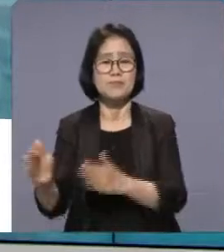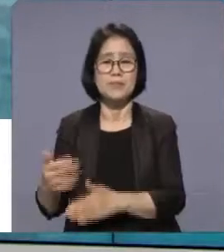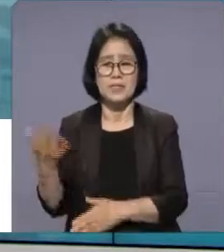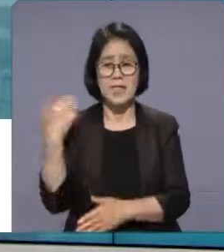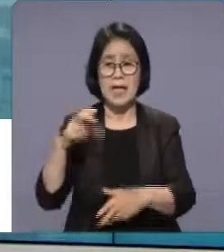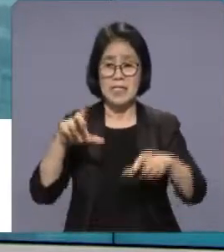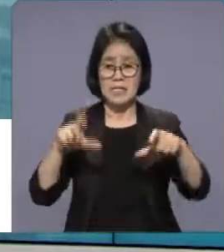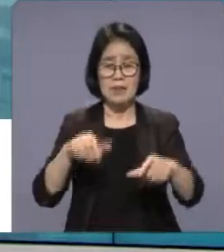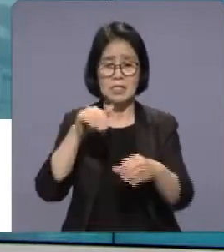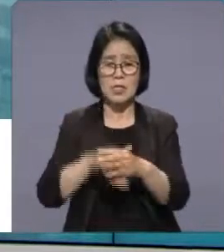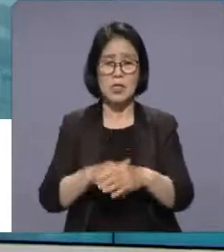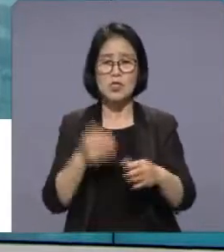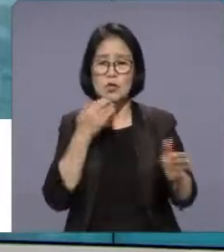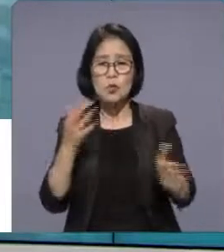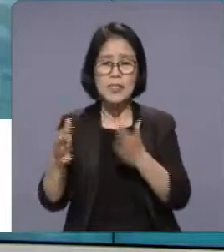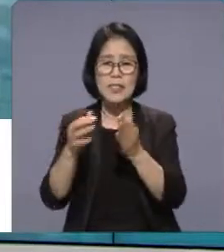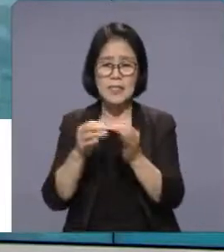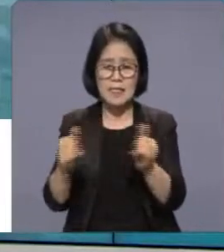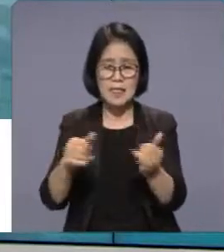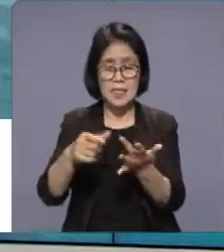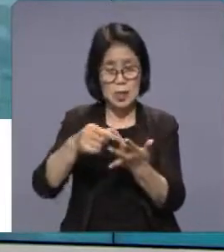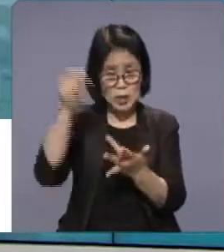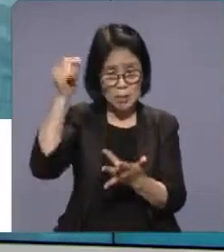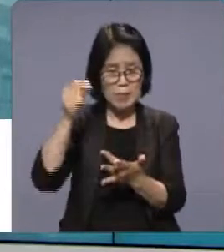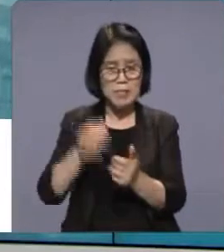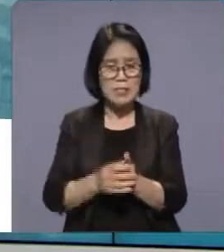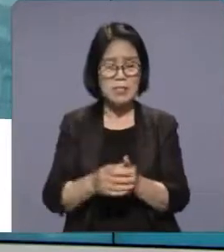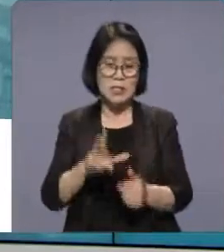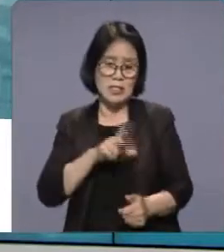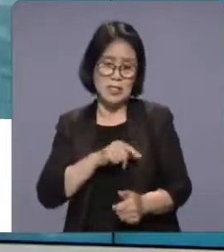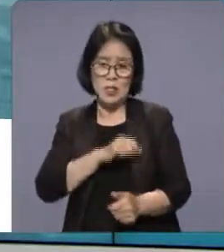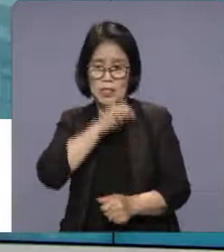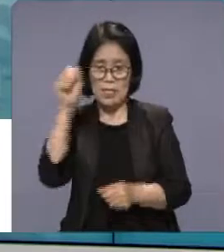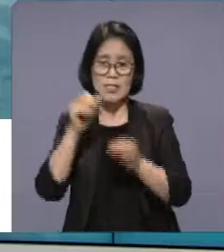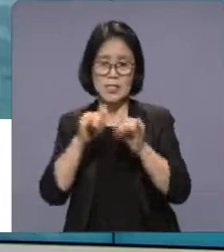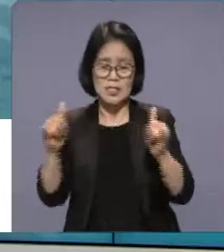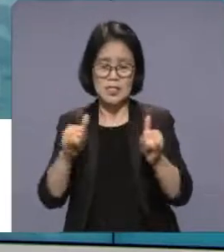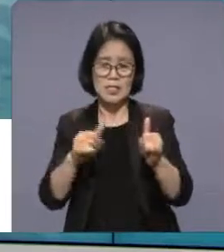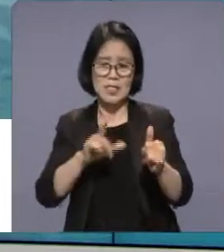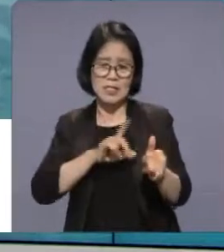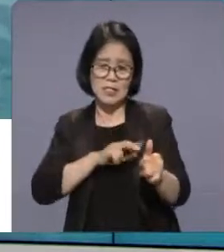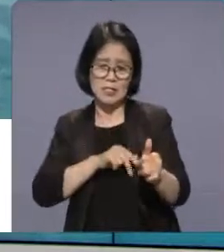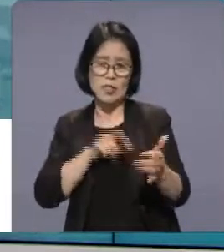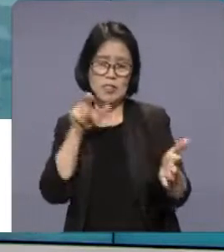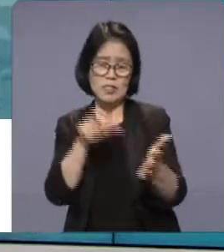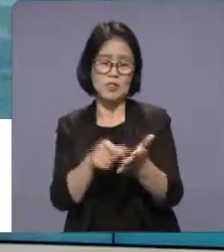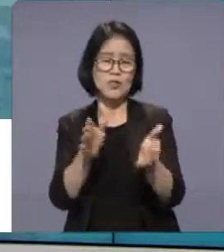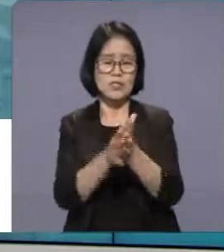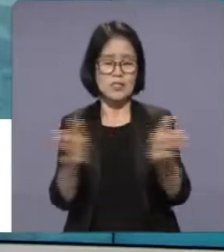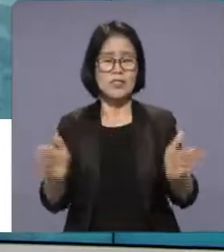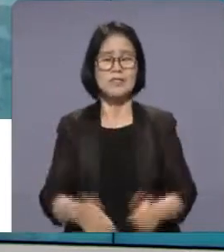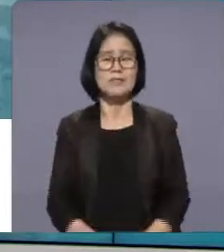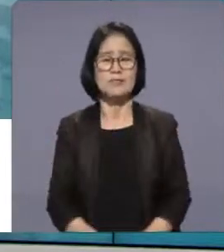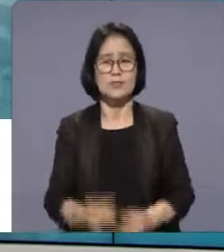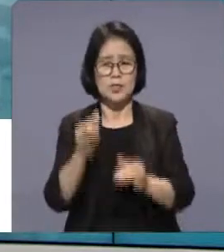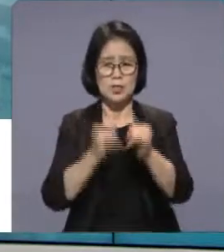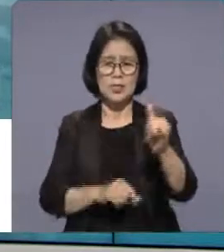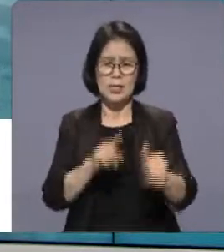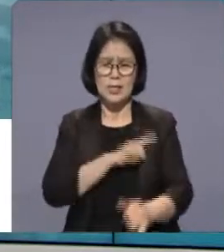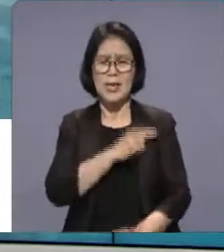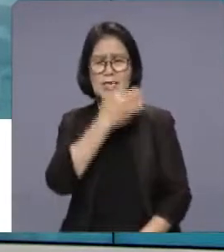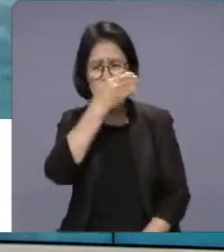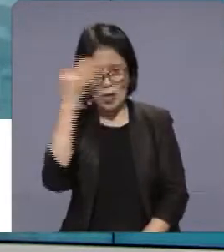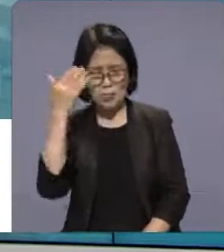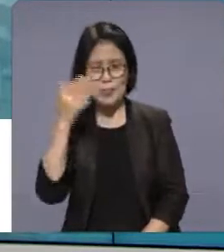지난 지방선거에서 도민들의 선택을 받은 경기도 광역의원 당선인들의 의원 등록이 시작됐습니다. 역대 가장